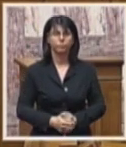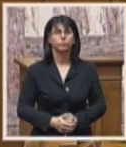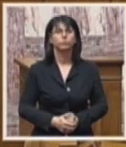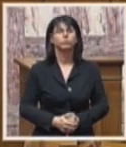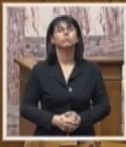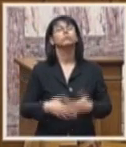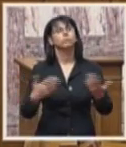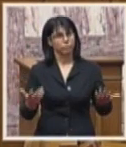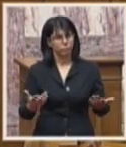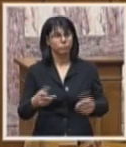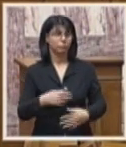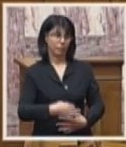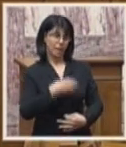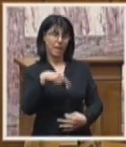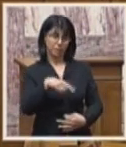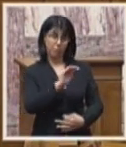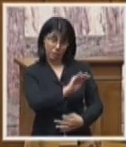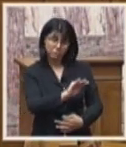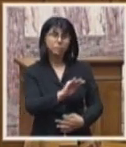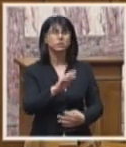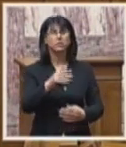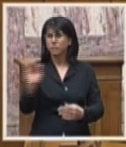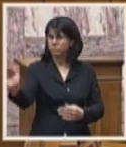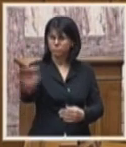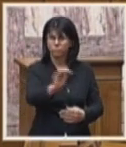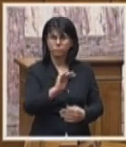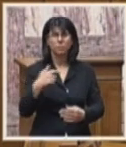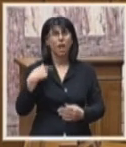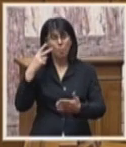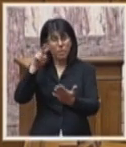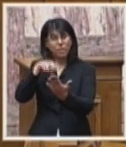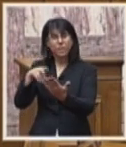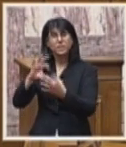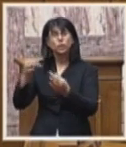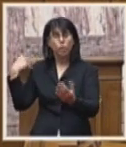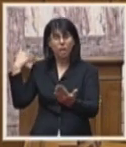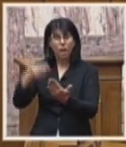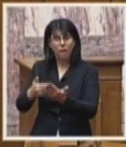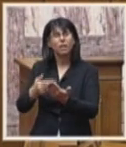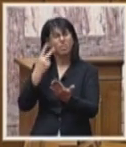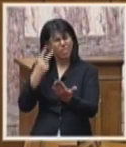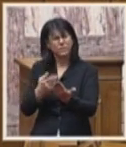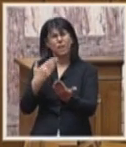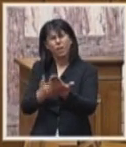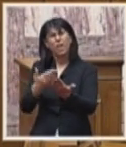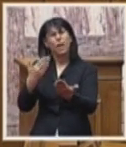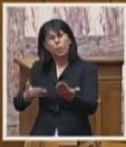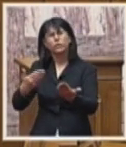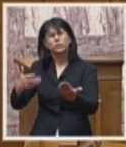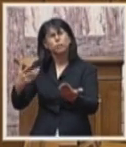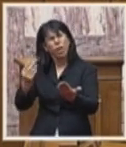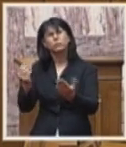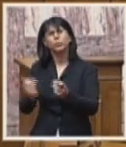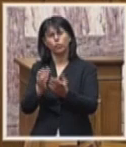Κύριε Τσίπρα, κυρίες και κύριοι συνάδελφοι, αρκεί να διαβάσουμε την ιστορία μας για να δούμε πολύ καθαρά πόσο έβλαψε τη χώρα, πόσα χρόνια την πήγε